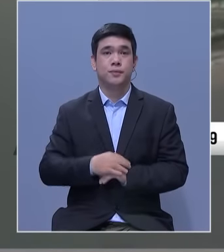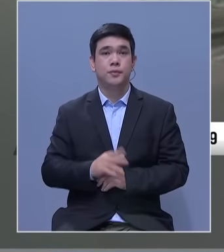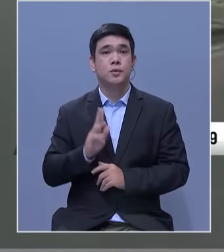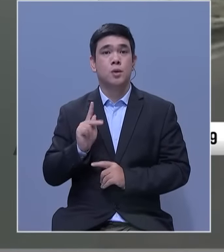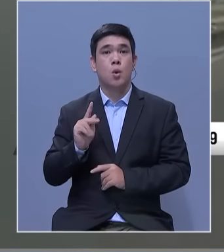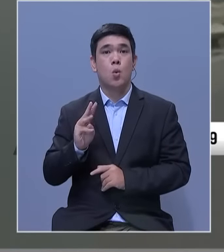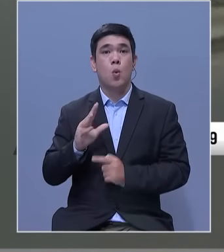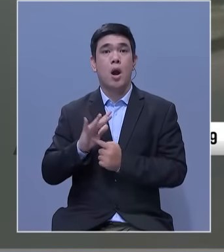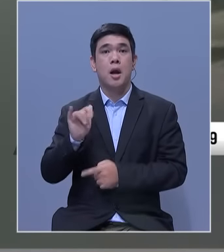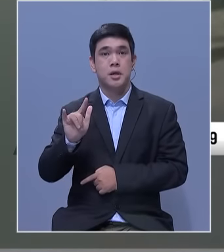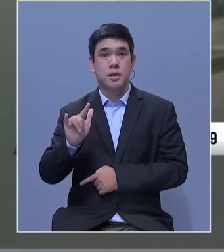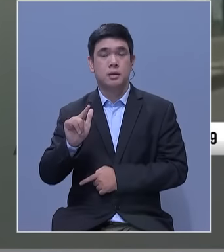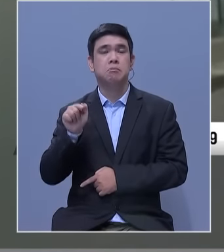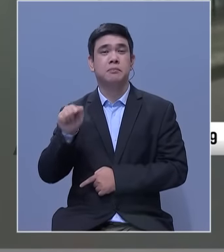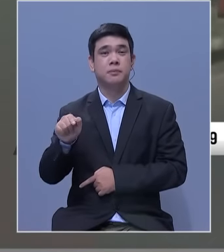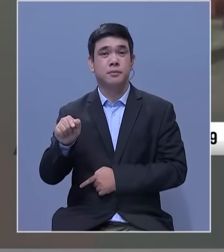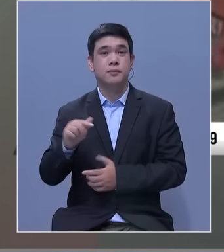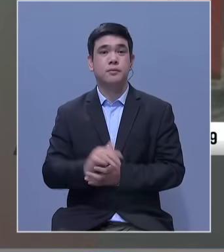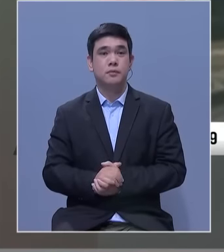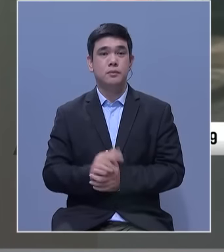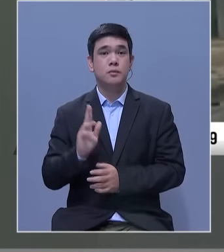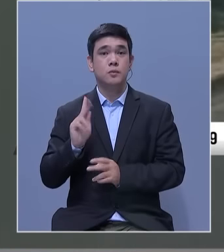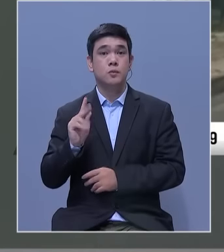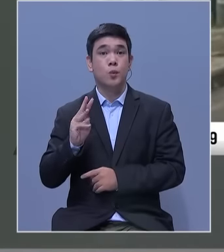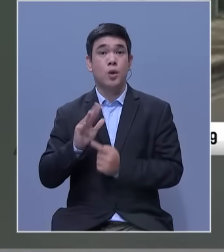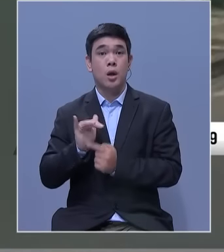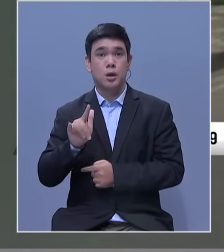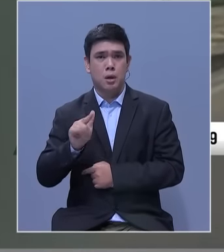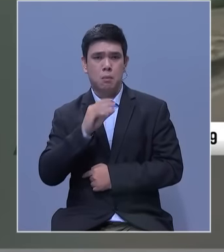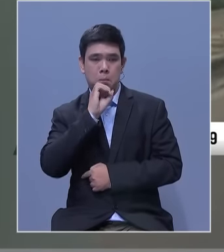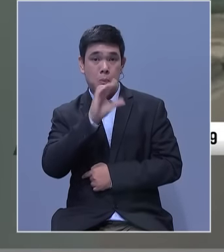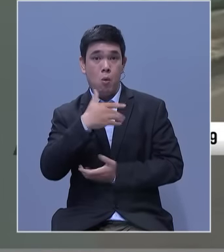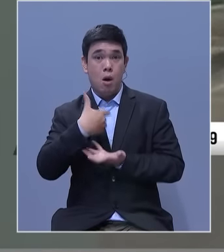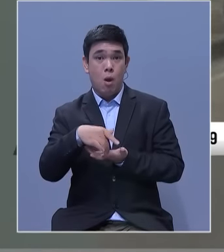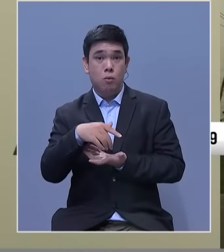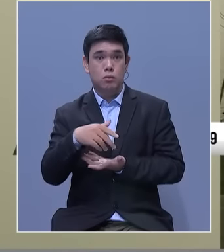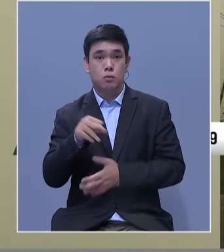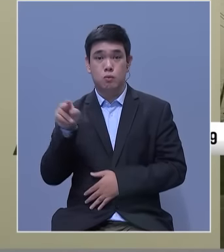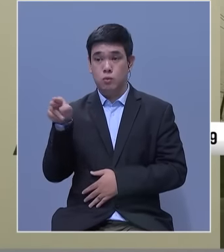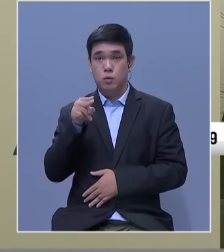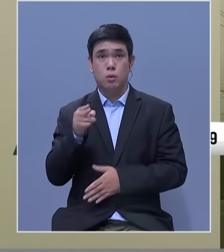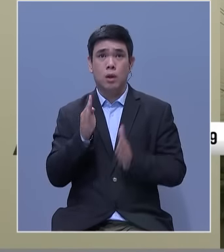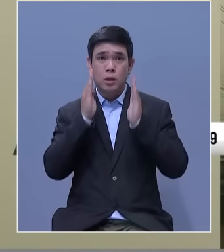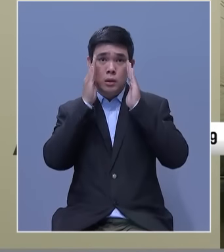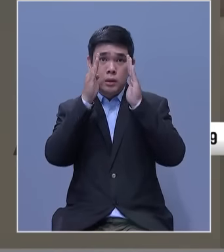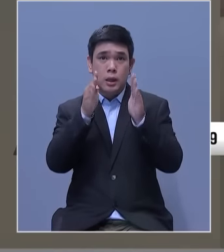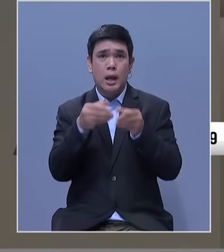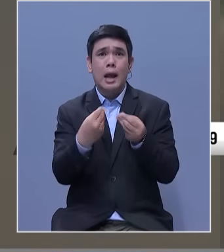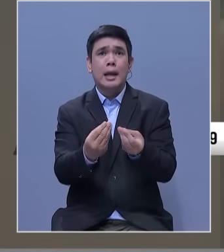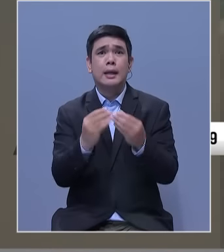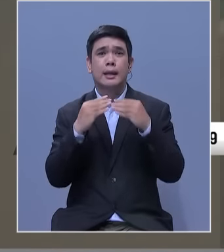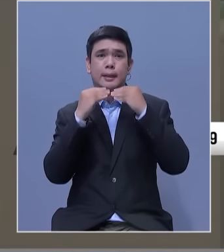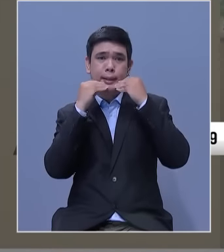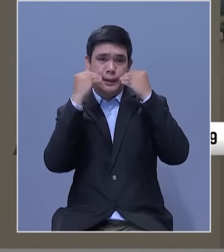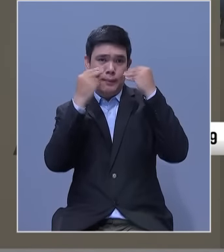ญเมืองคนบ่อฮู้ฟ้านะฮะคุณขวัญเมืองบอกแบบนี้ว่าไอ้คลิปที่ทำเนี่ยคือตั้งใจทำให้สร้างรอยยิ้มนะแ